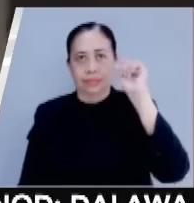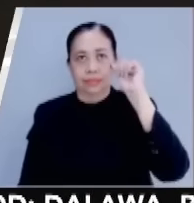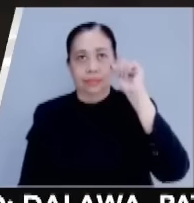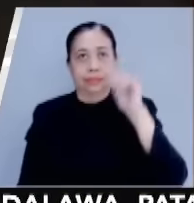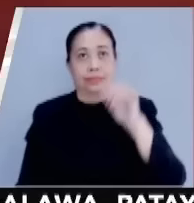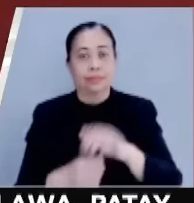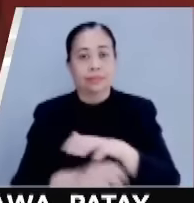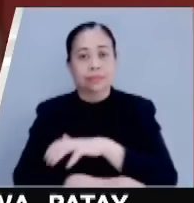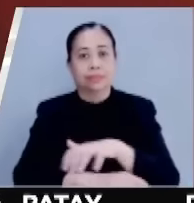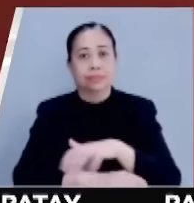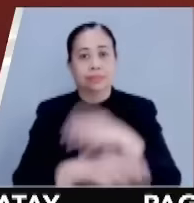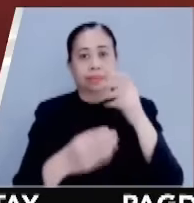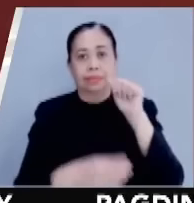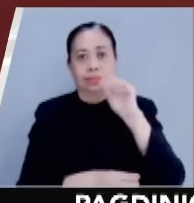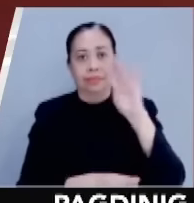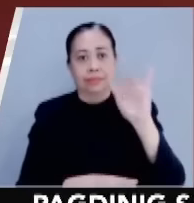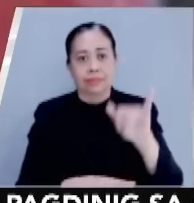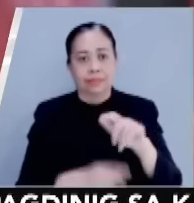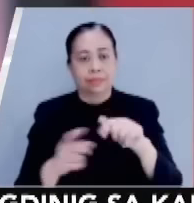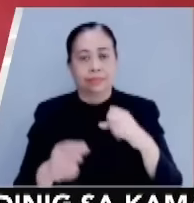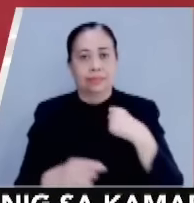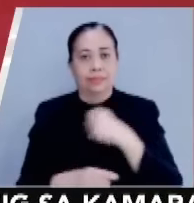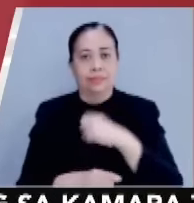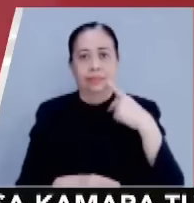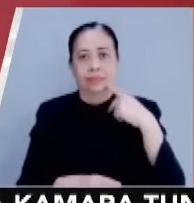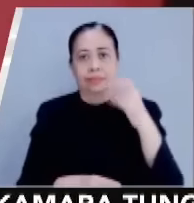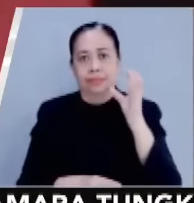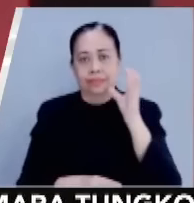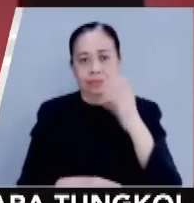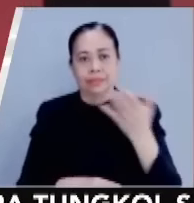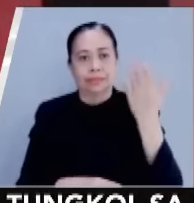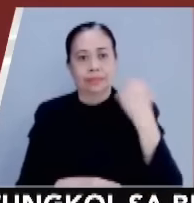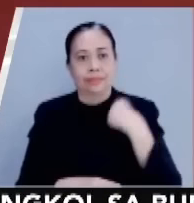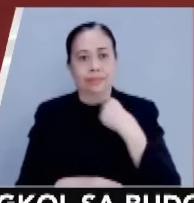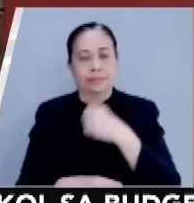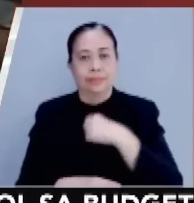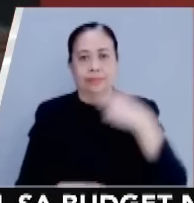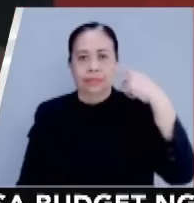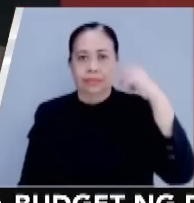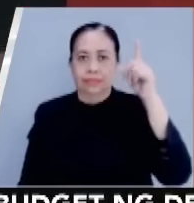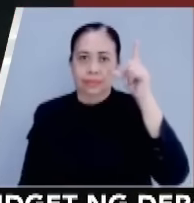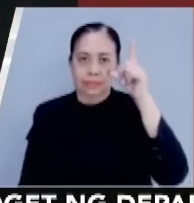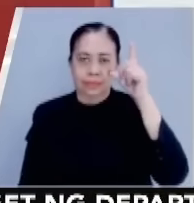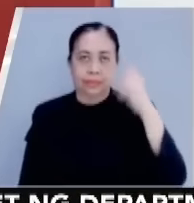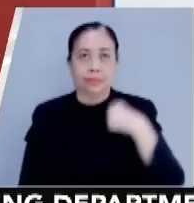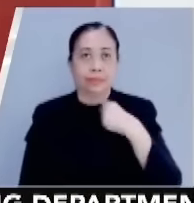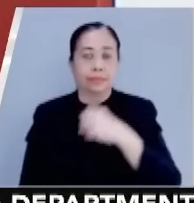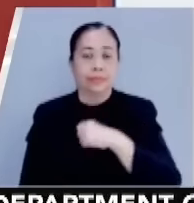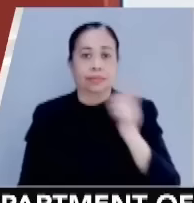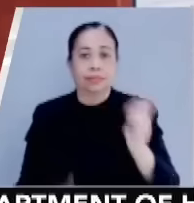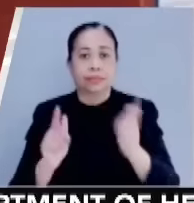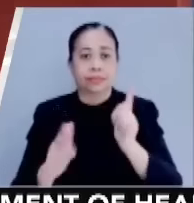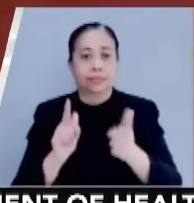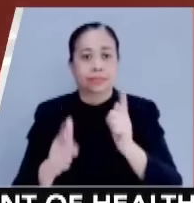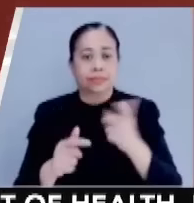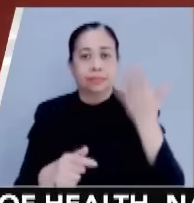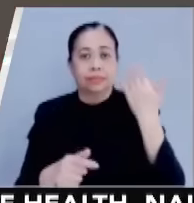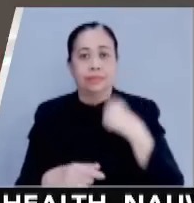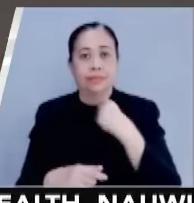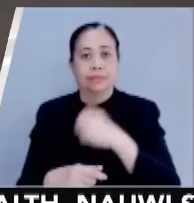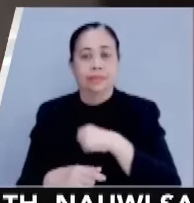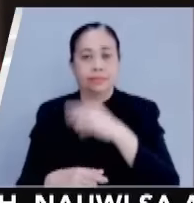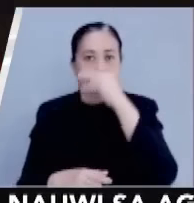Abby Binay, Senadora Pia Cayetano, dating Senador Ping Lacson, Senador Lito Lapid, dating Senator Manny